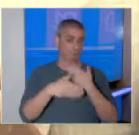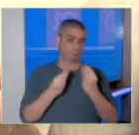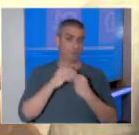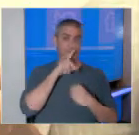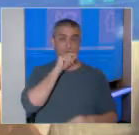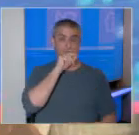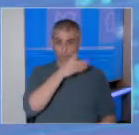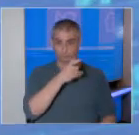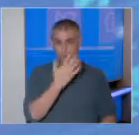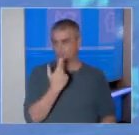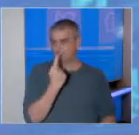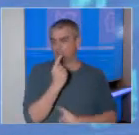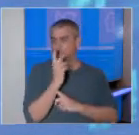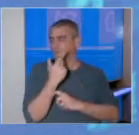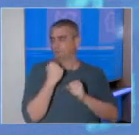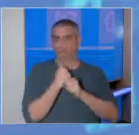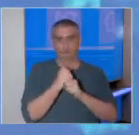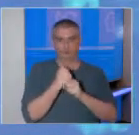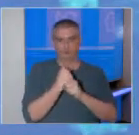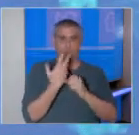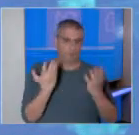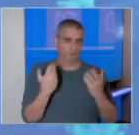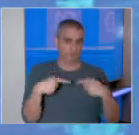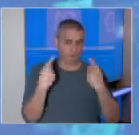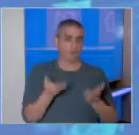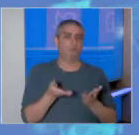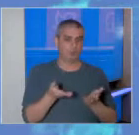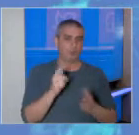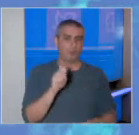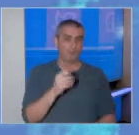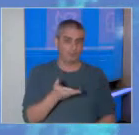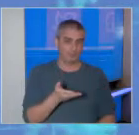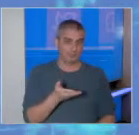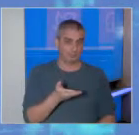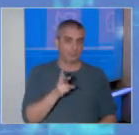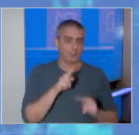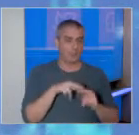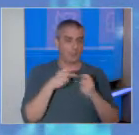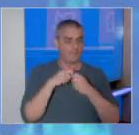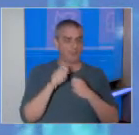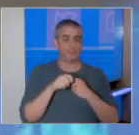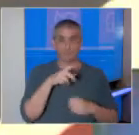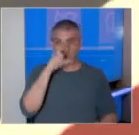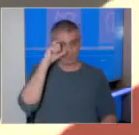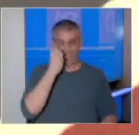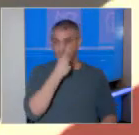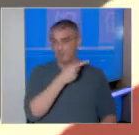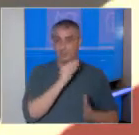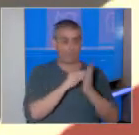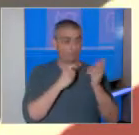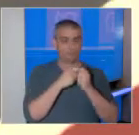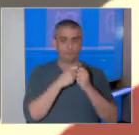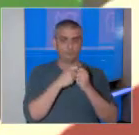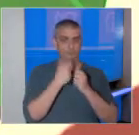ציוצים וכמה רגעים שעשו את היום הזה כאן בכנסת. לאחר שחבר הכנסת אחמד טיבי מהרשימה המשותפת